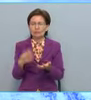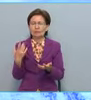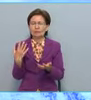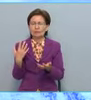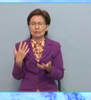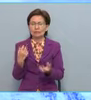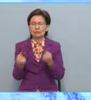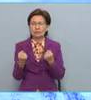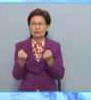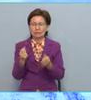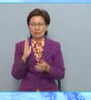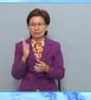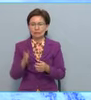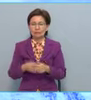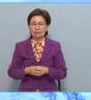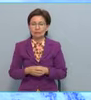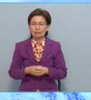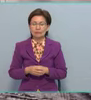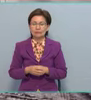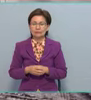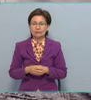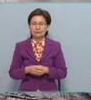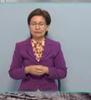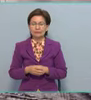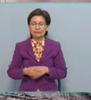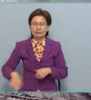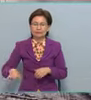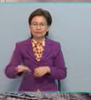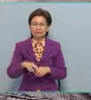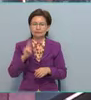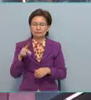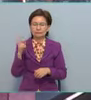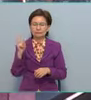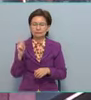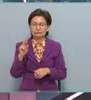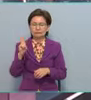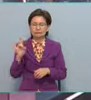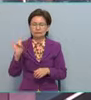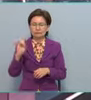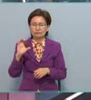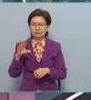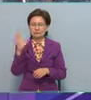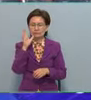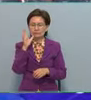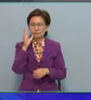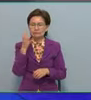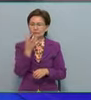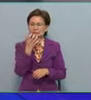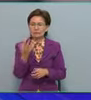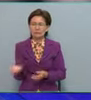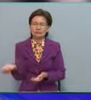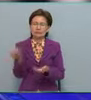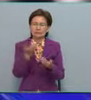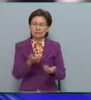тілшіміз Мәдина Сембек тарқатып айтады. Өңірде күзгі және қысқы маусымға бюджеттік мекемелер жылу беретін кәсіпорындар мен тұрғындарға